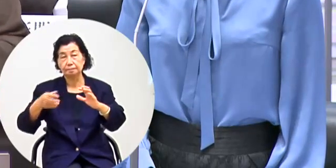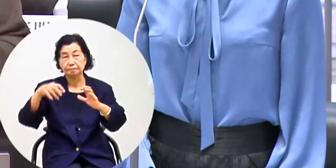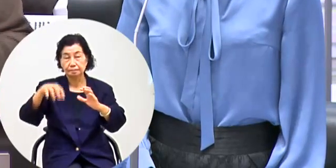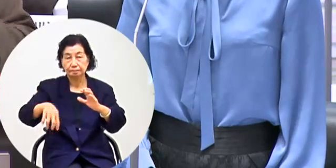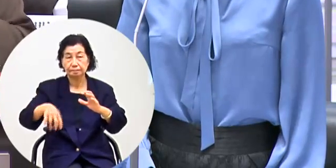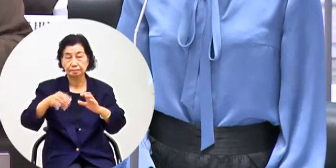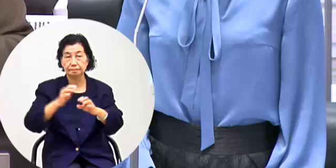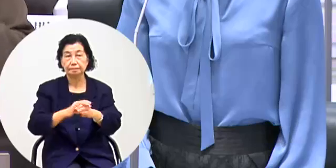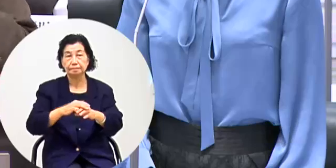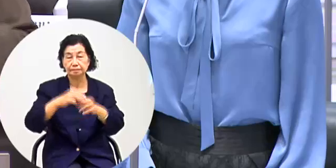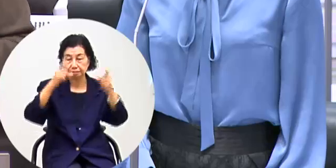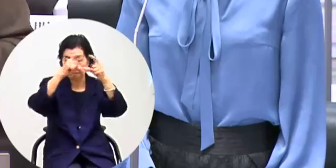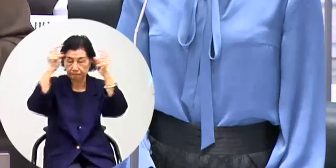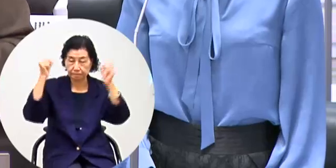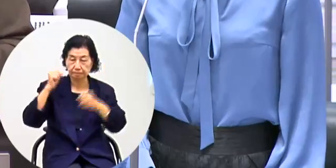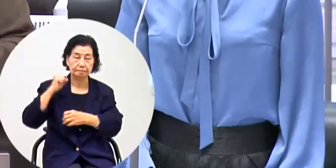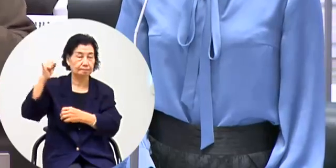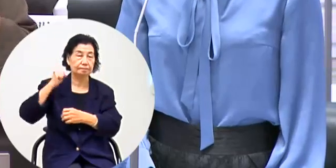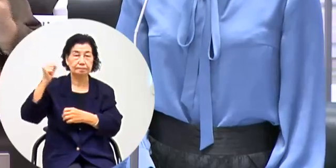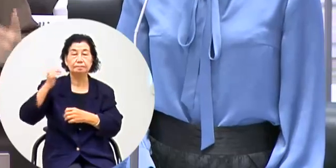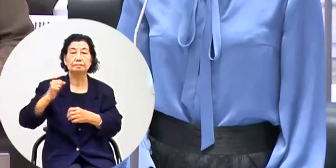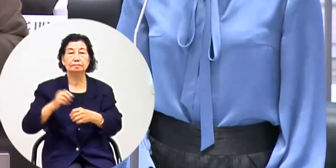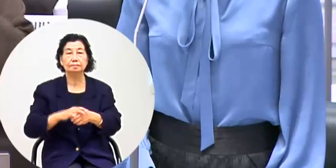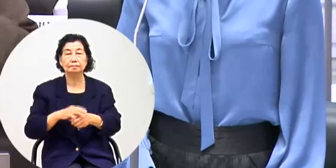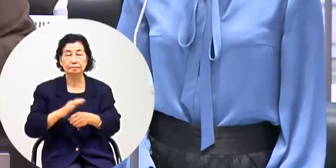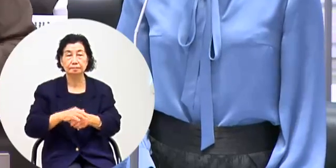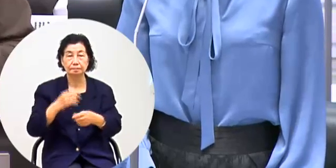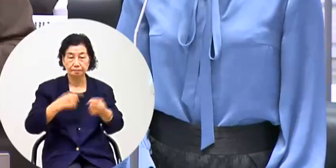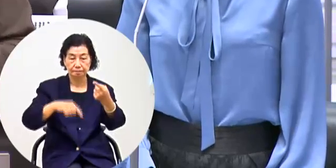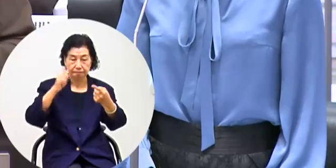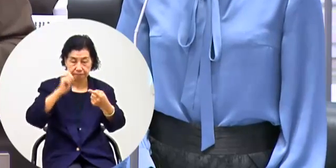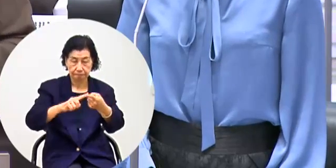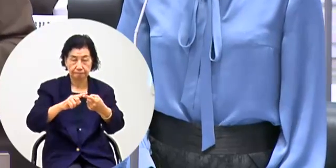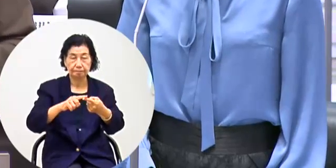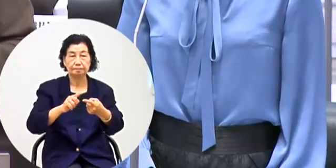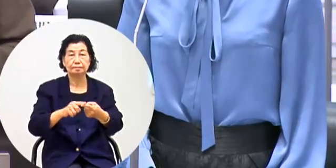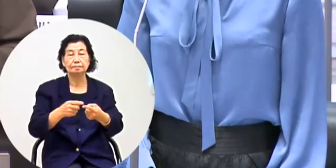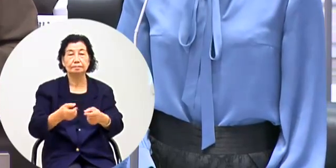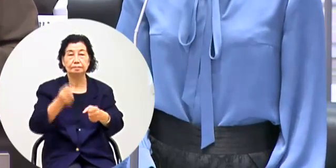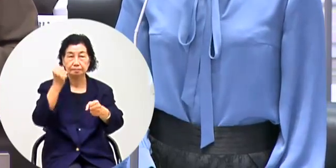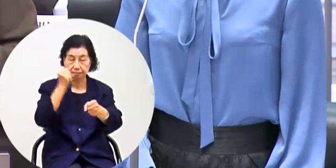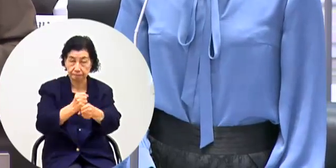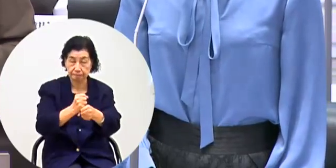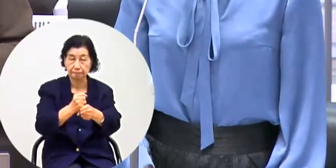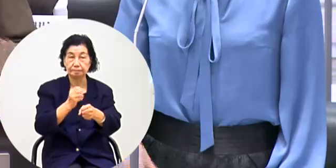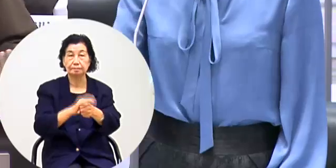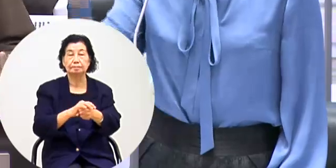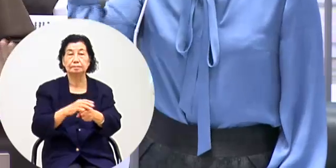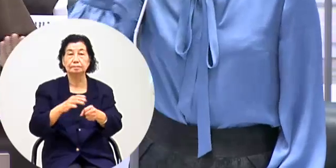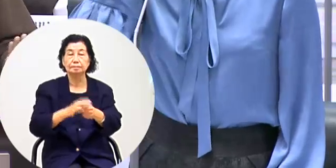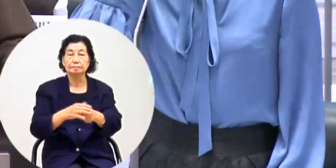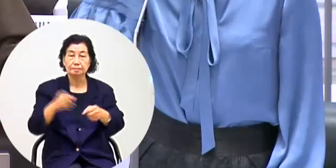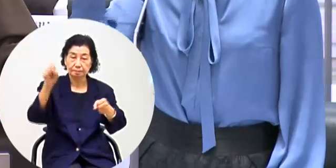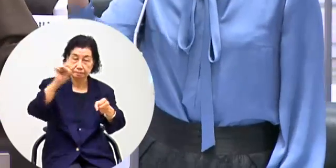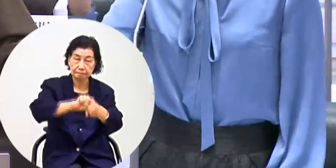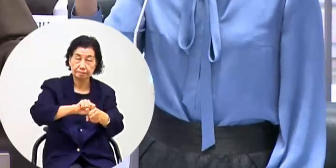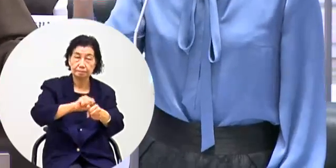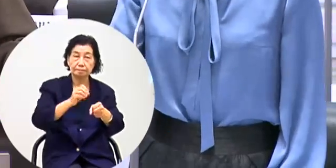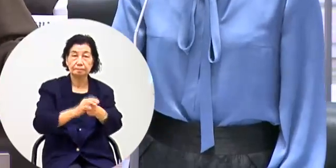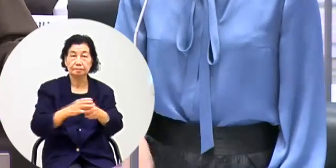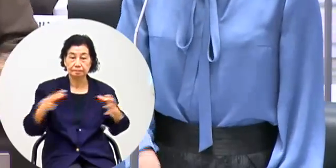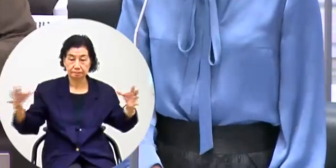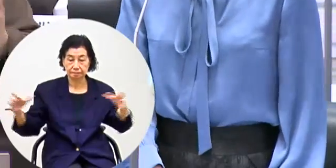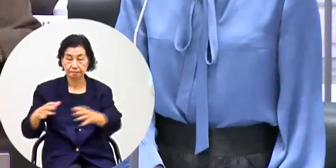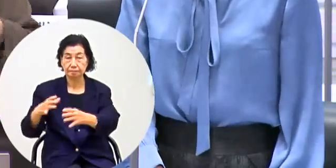们应该做，该增加就增加。该合并就合并，那我会觉得我也是鼓励我们的民政